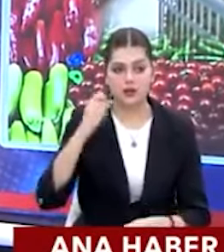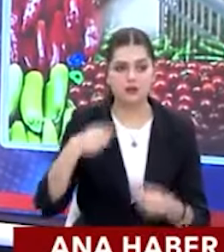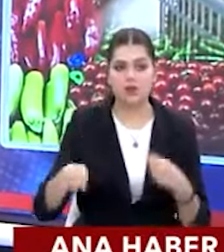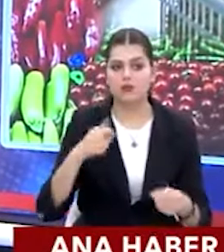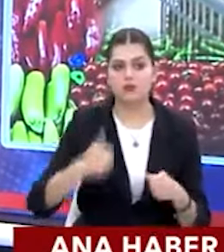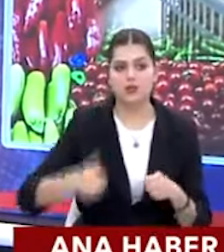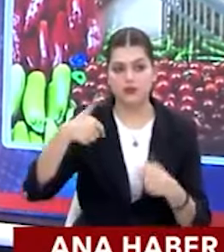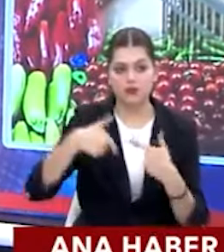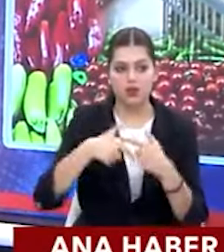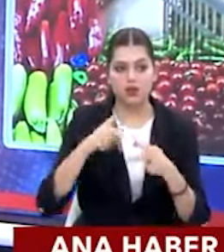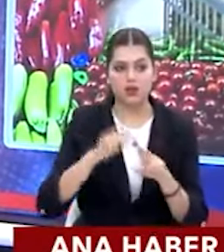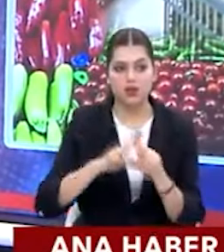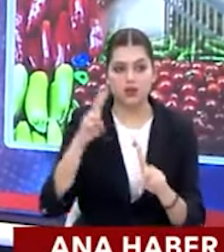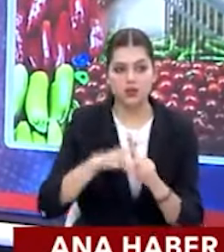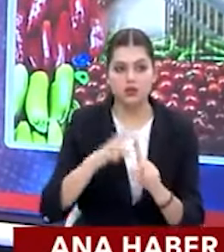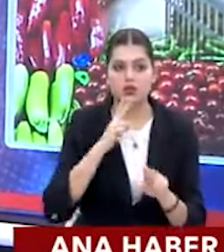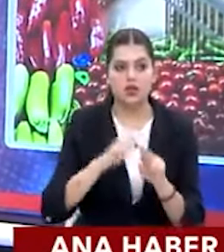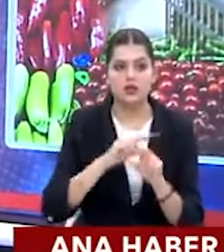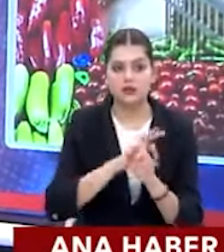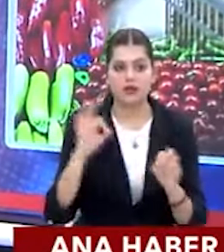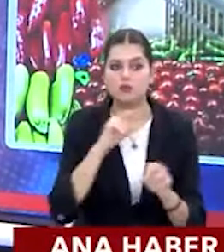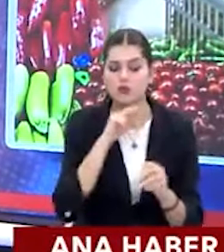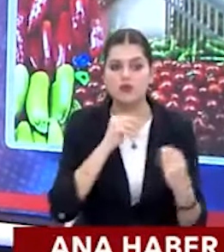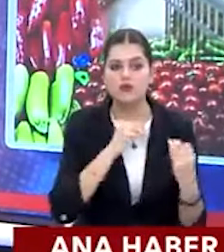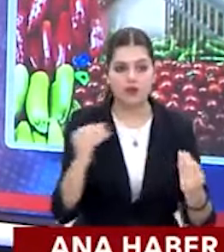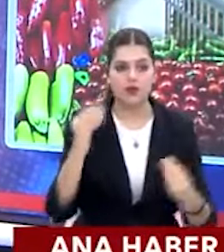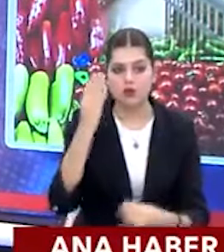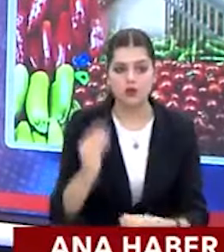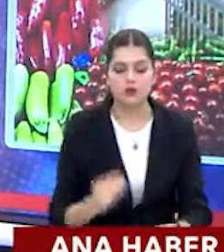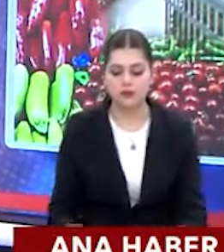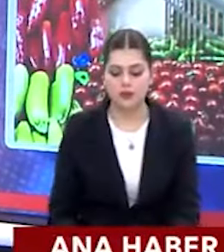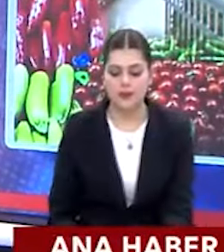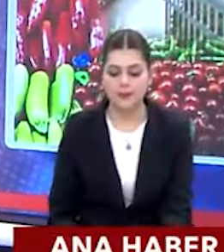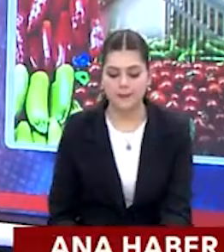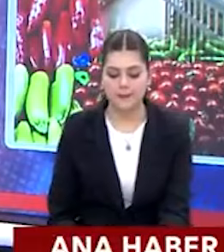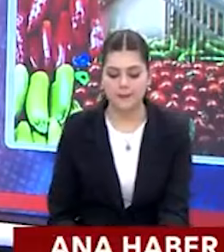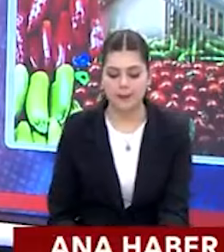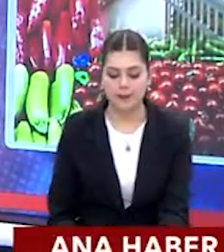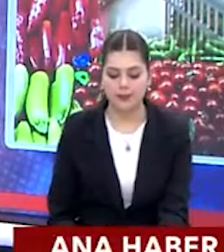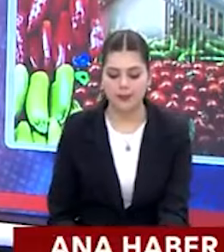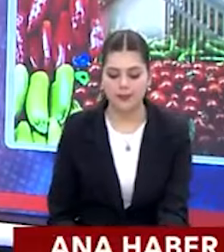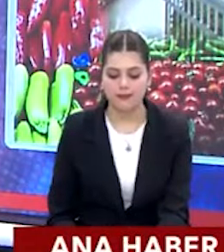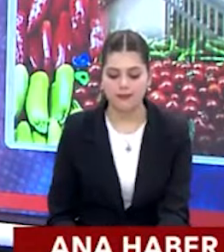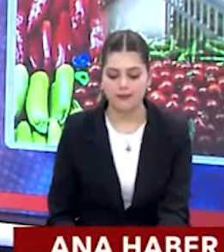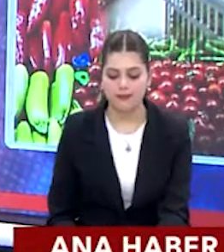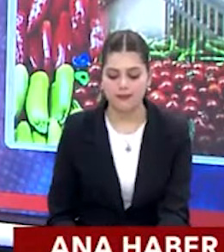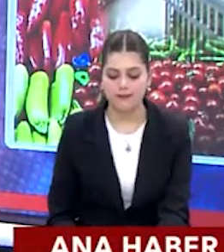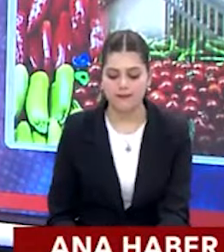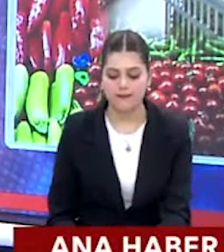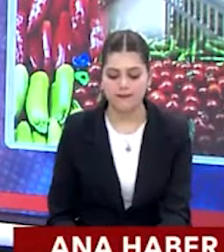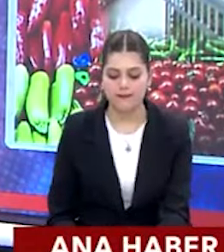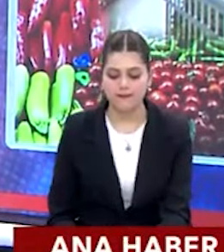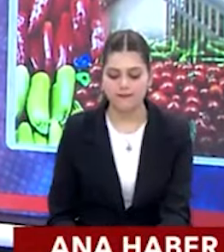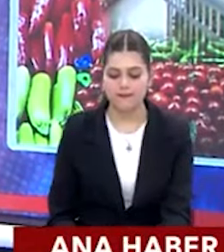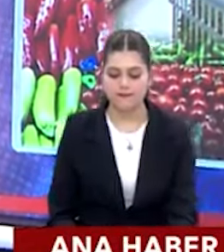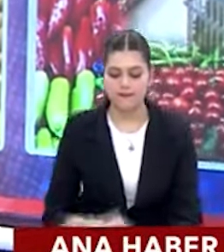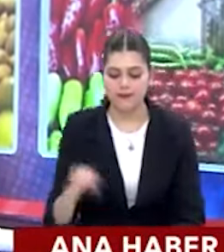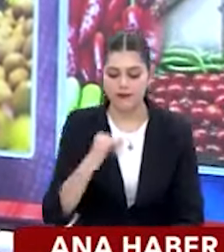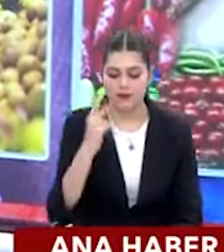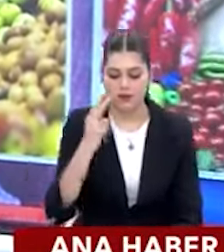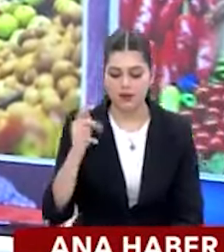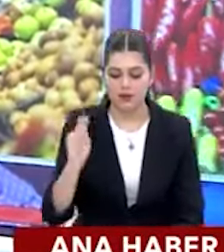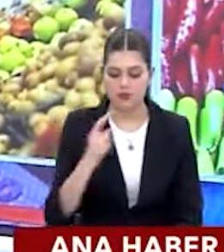Bankası Başkanı Fatih Karahan da ekledi. Karahan net bir rakam verdi. Net bir rakam verdi yeni asgari ücretin ne kadar zamlanacağına ilişkin. Hadi